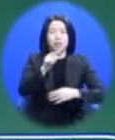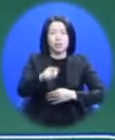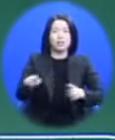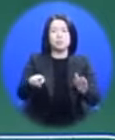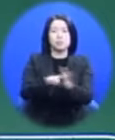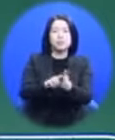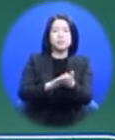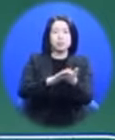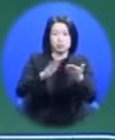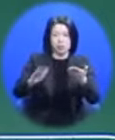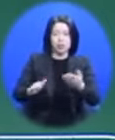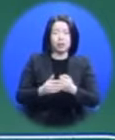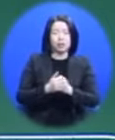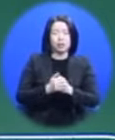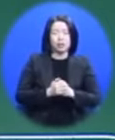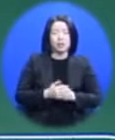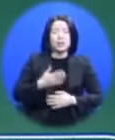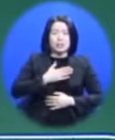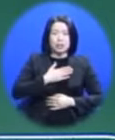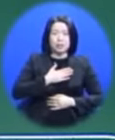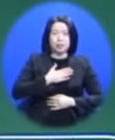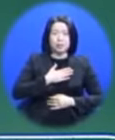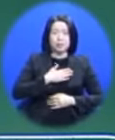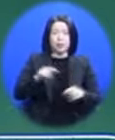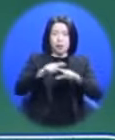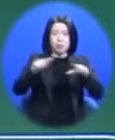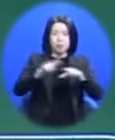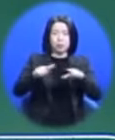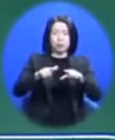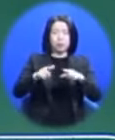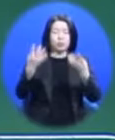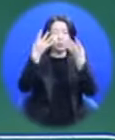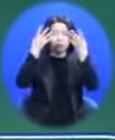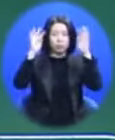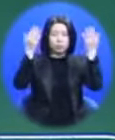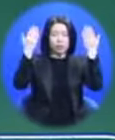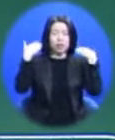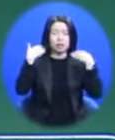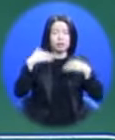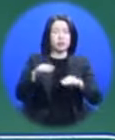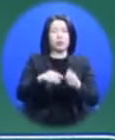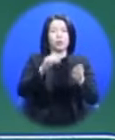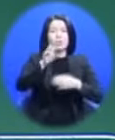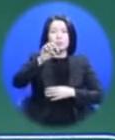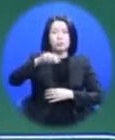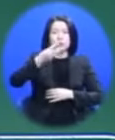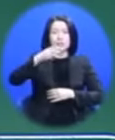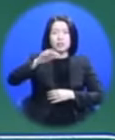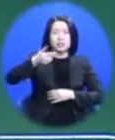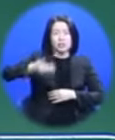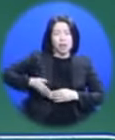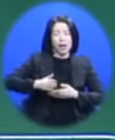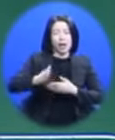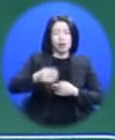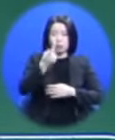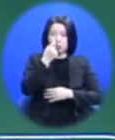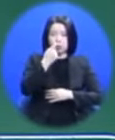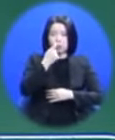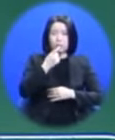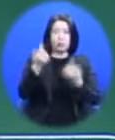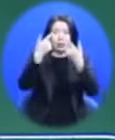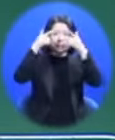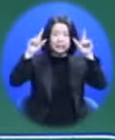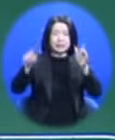믿음입니다. 저는 일반 대학에서 물리학을 공부하고 신학대학원을 갔습니다. 신학대학원을